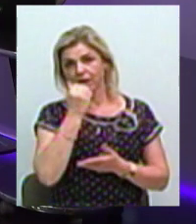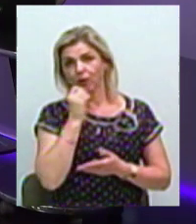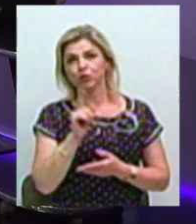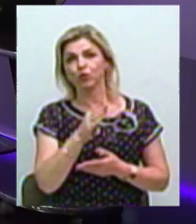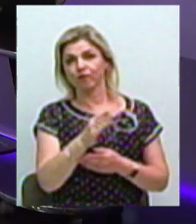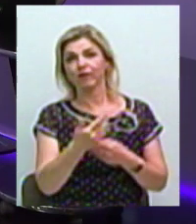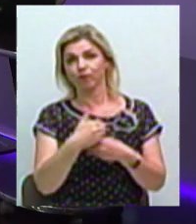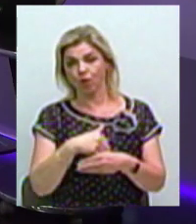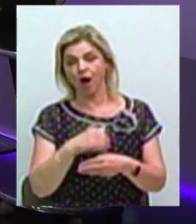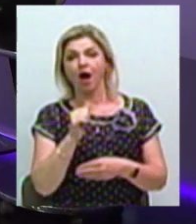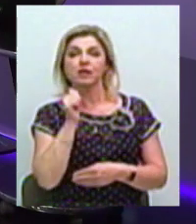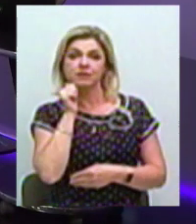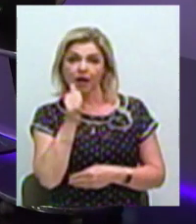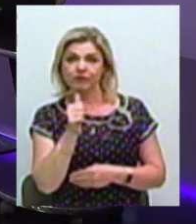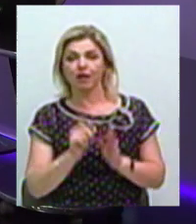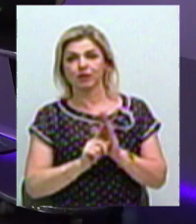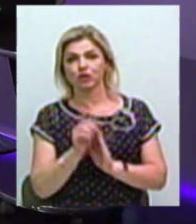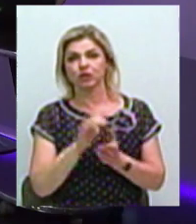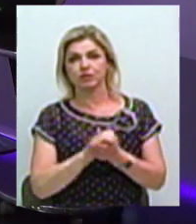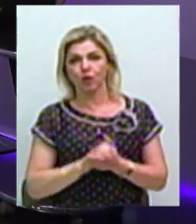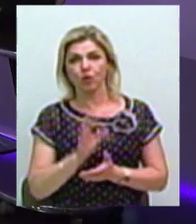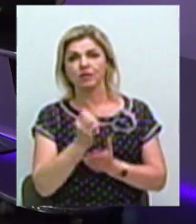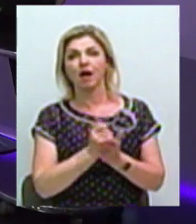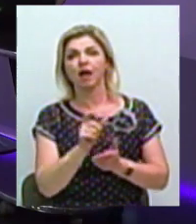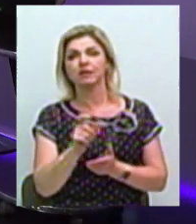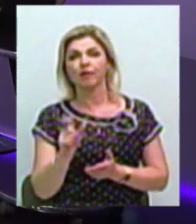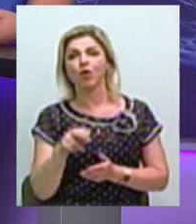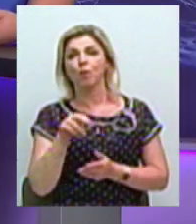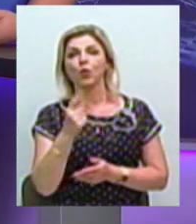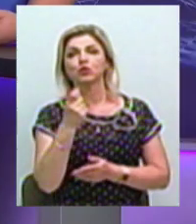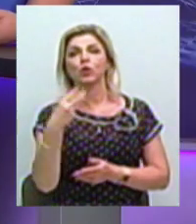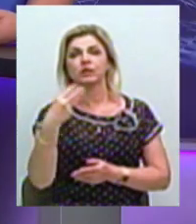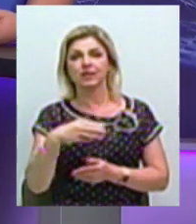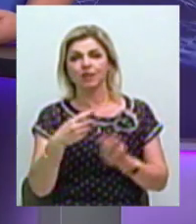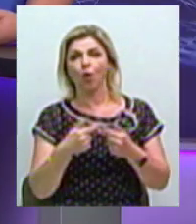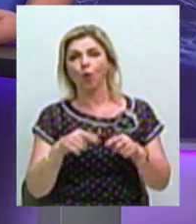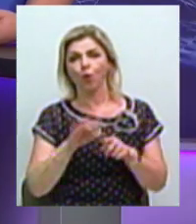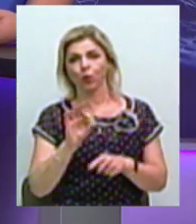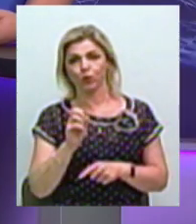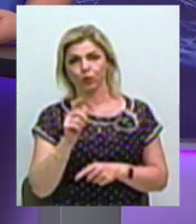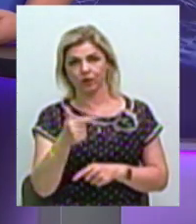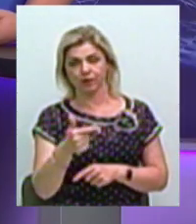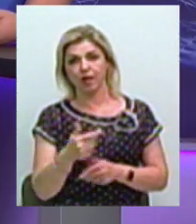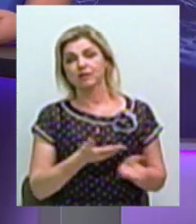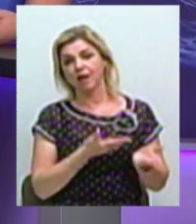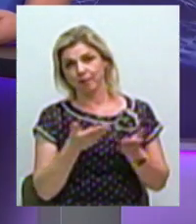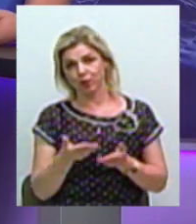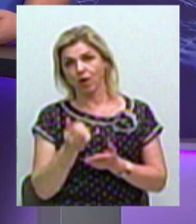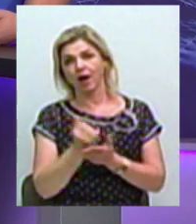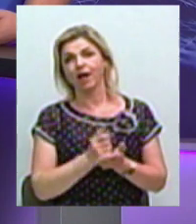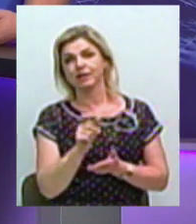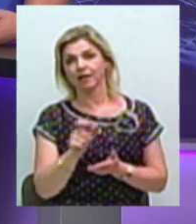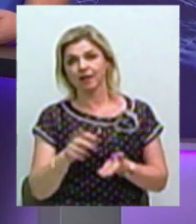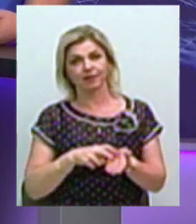завтра ми розпочнемо вас знайомити з кандидатами в народні депутати по 130-му округу. Тож запрошуємо кандидатів